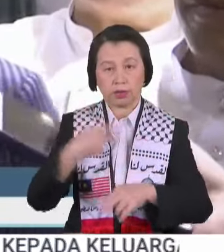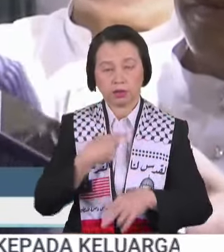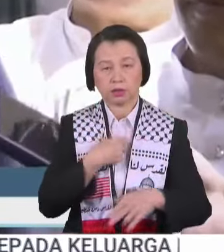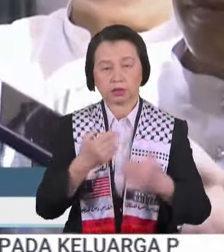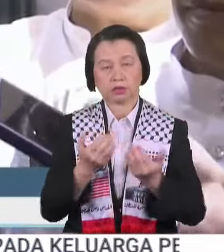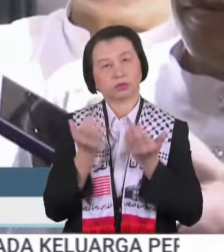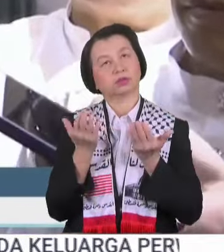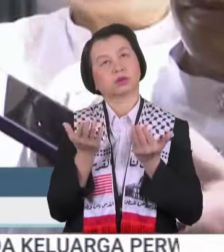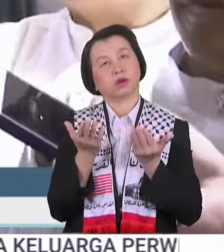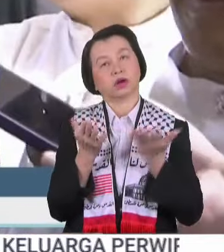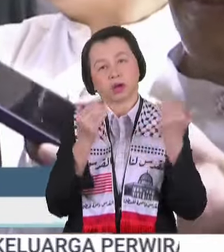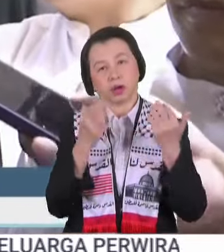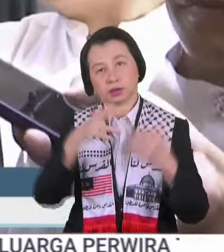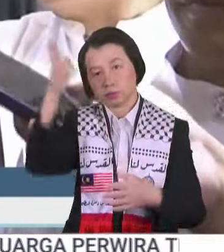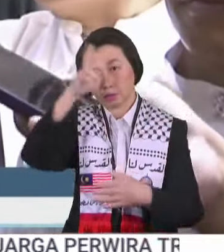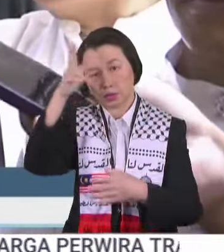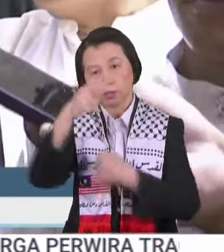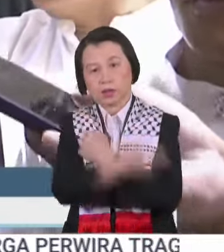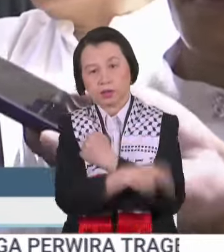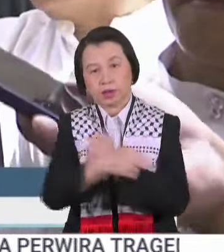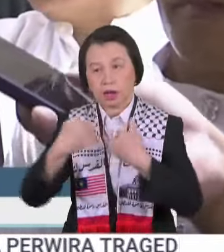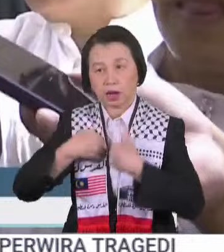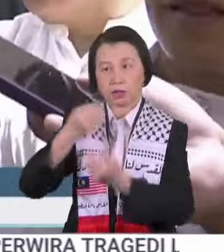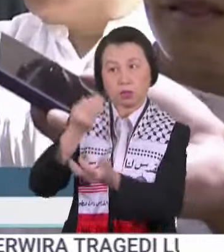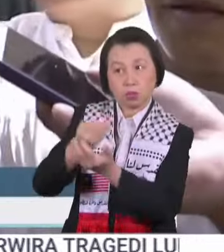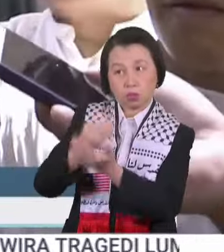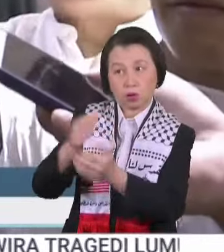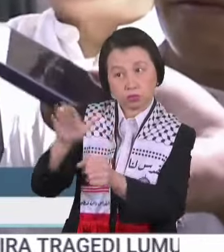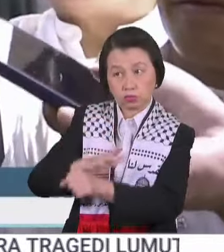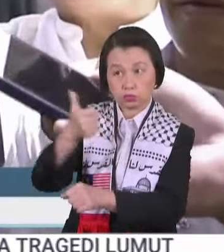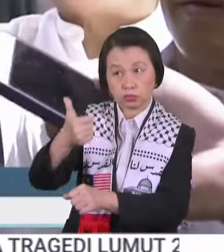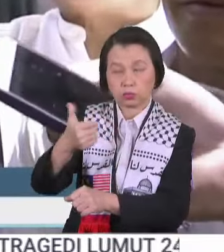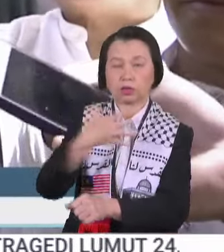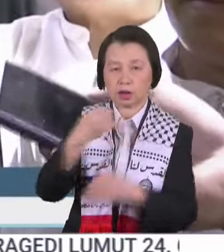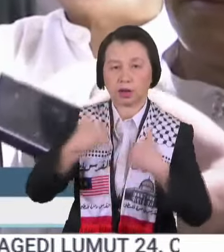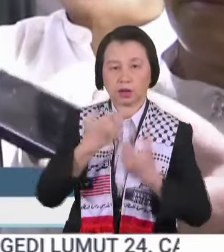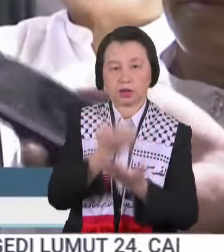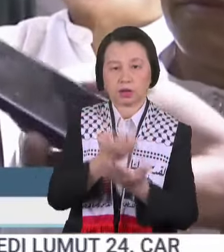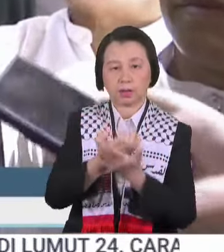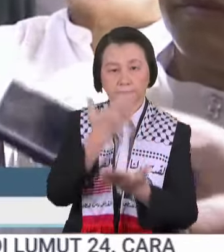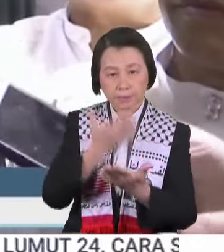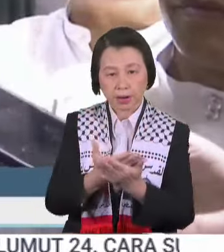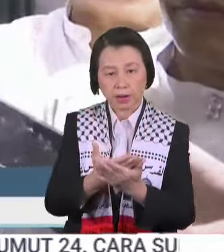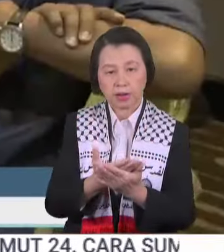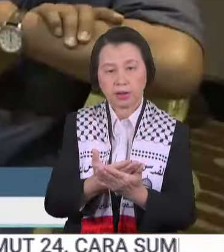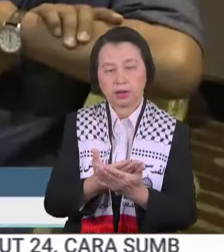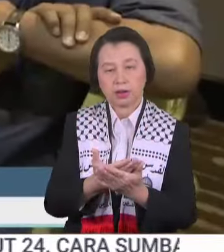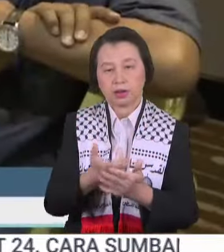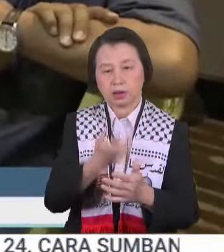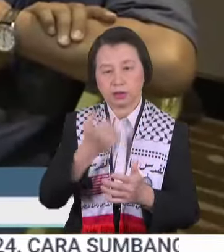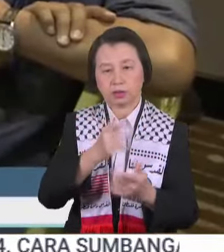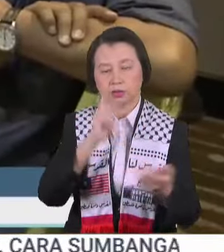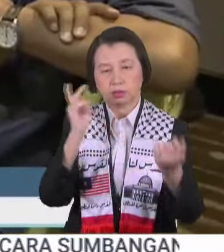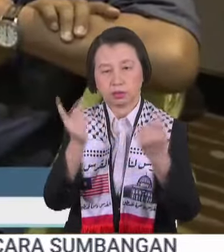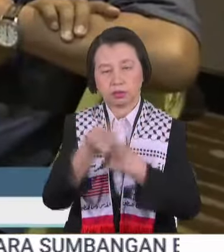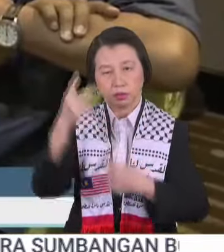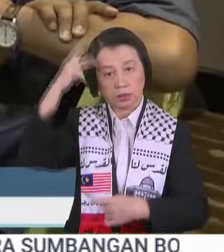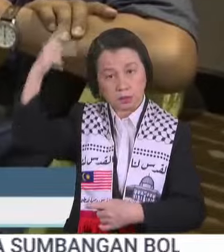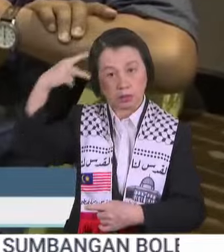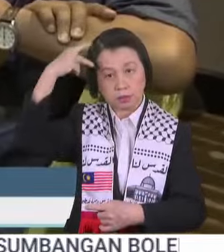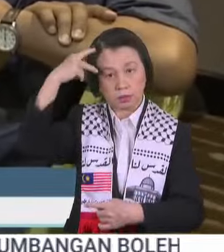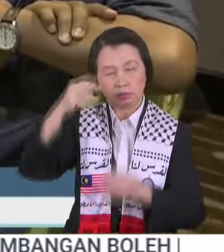kerajaan negeri mempunyai kewangan yang cukup, ekonomi yang baik. Ikuran daripada keadaan politik